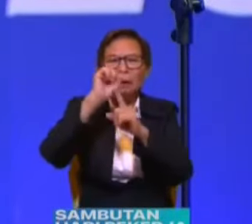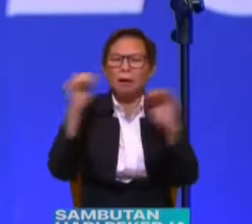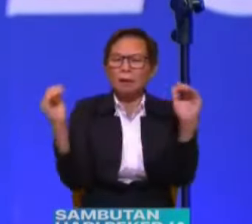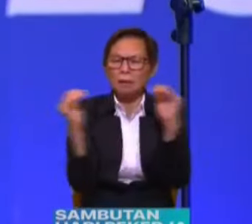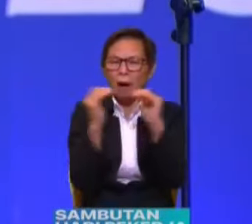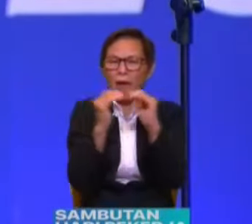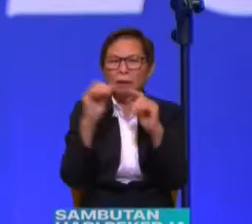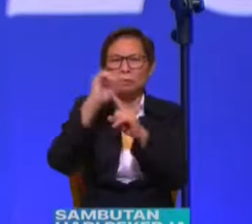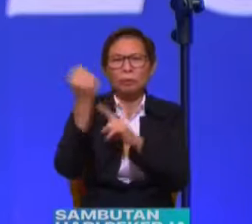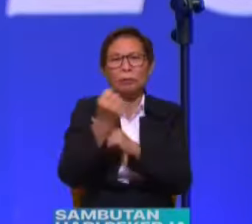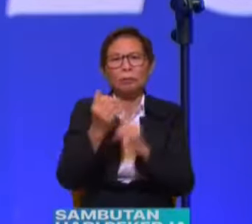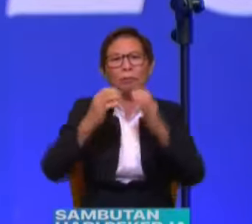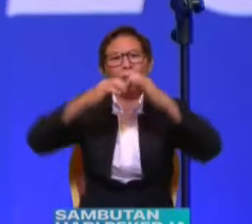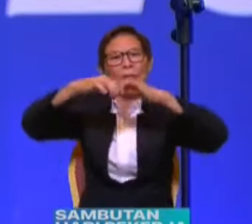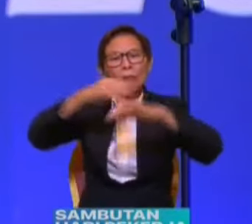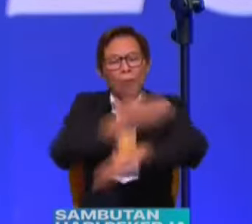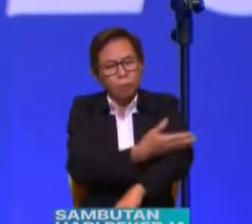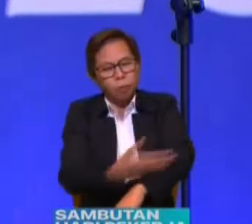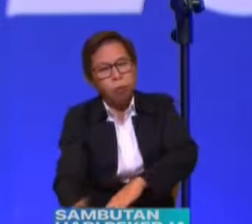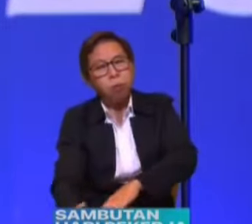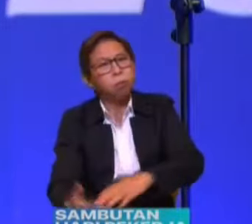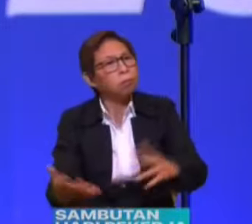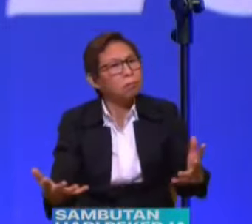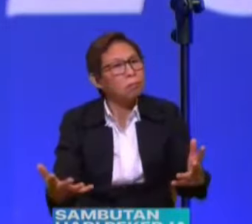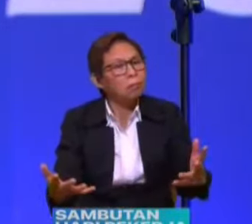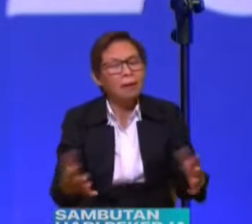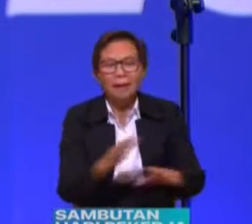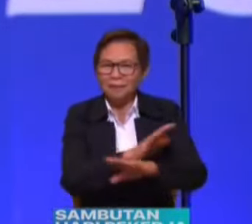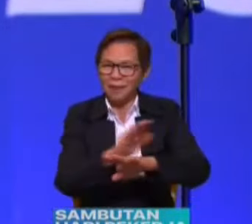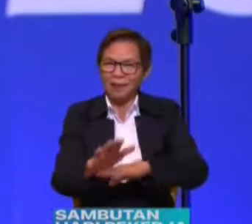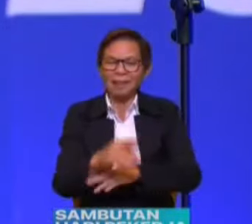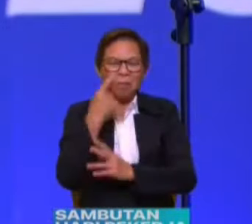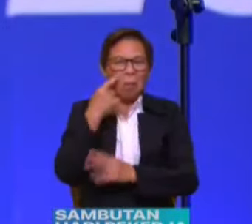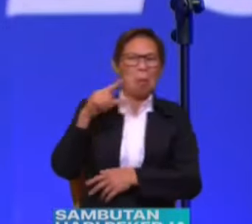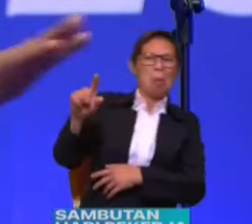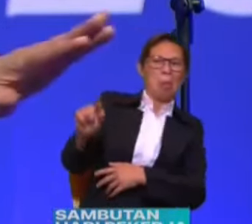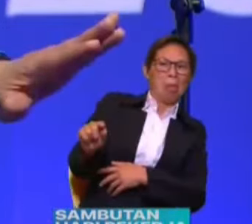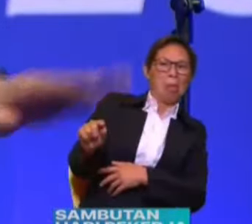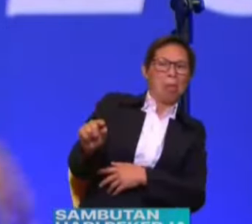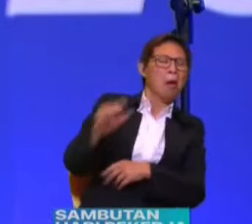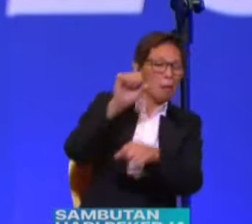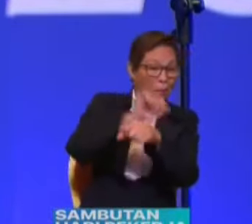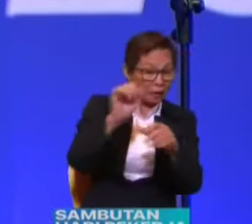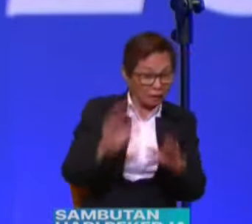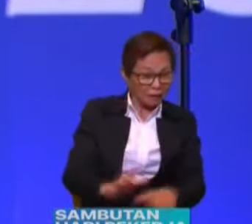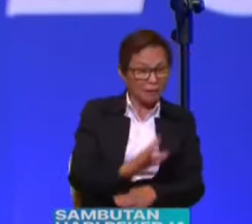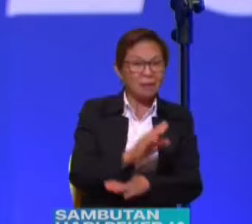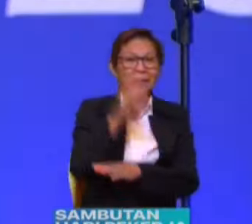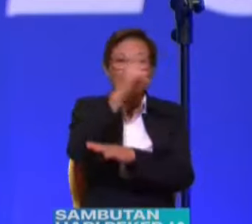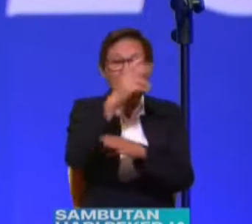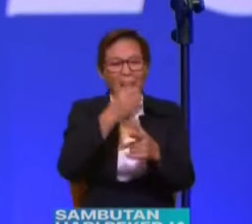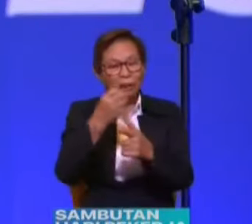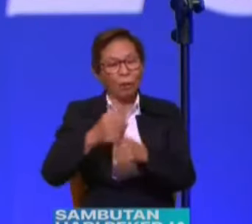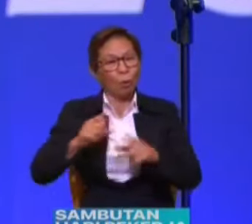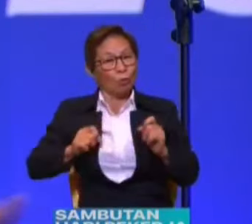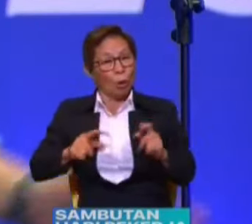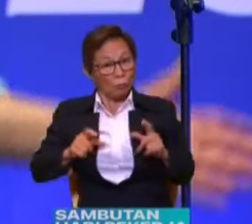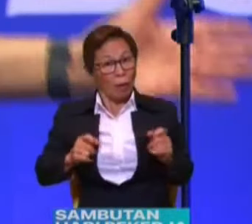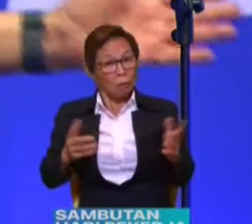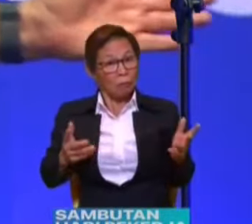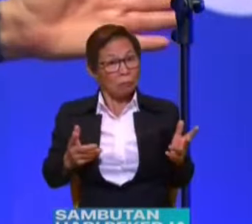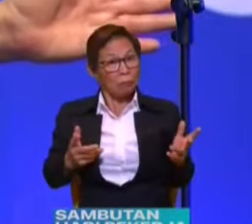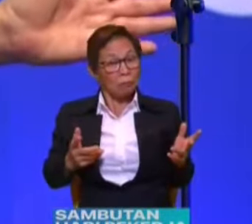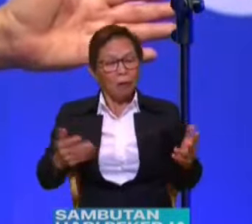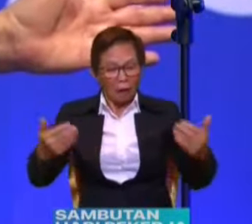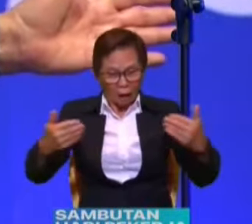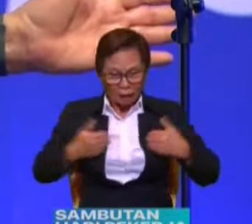akan terhambat. Sebab itu jangan remehkan pekerja sama dengan sektor awam dan swasta. Kita ada